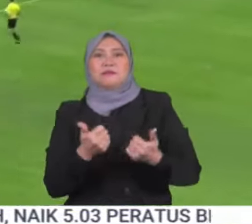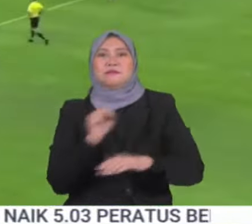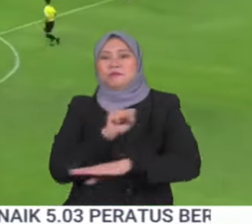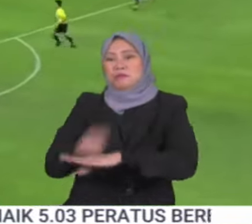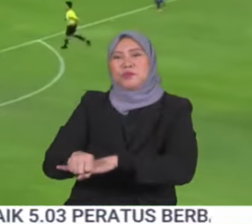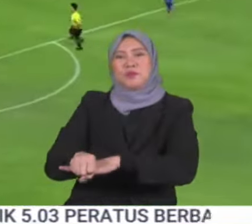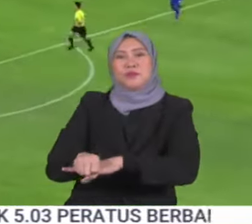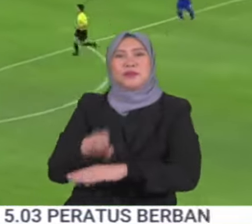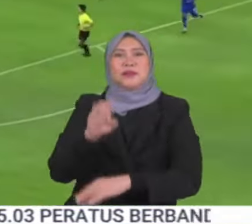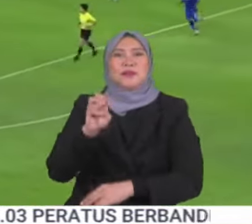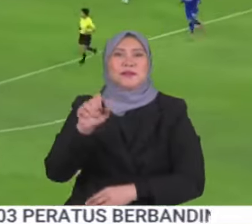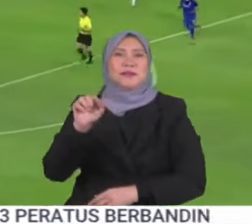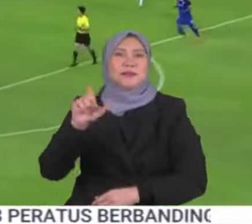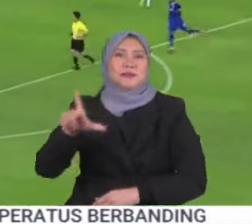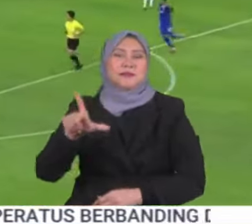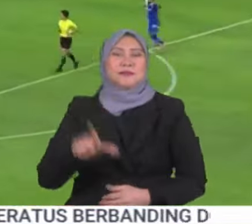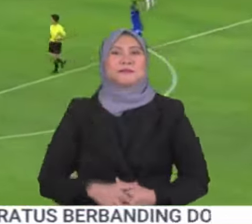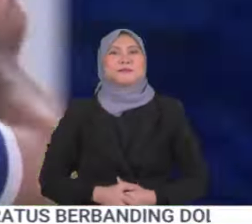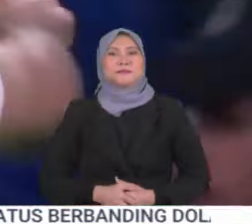Esteghlal.